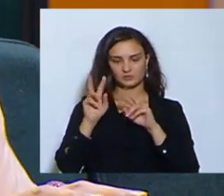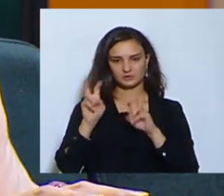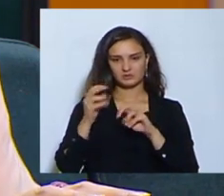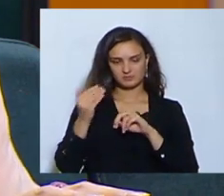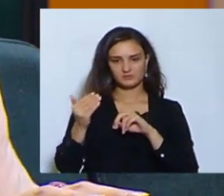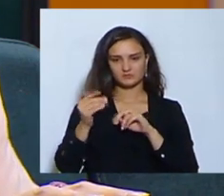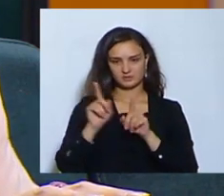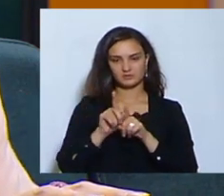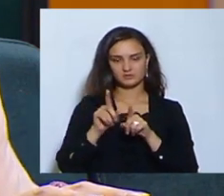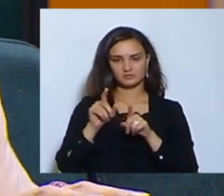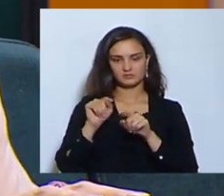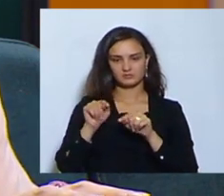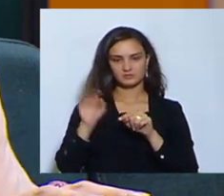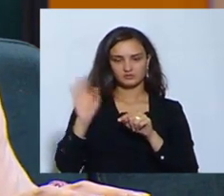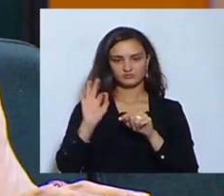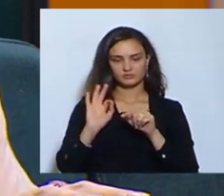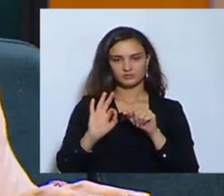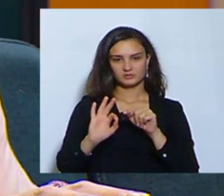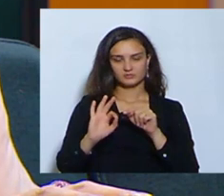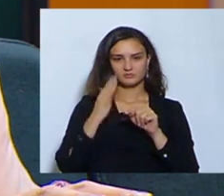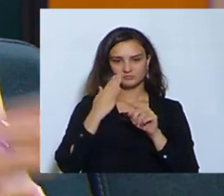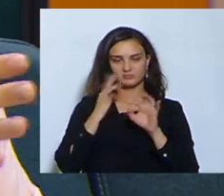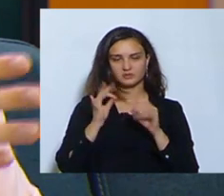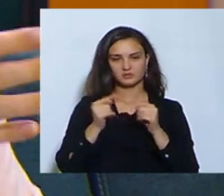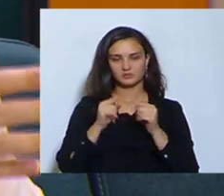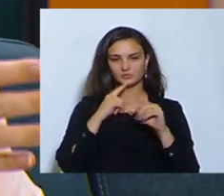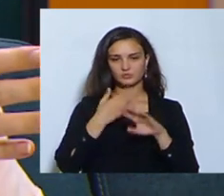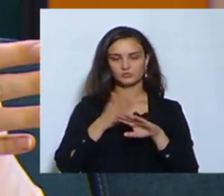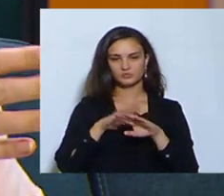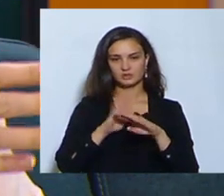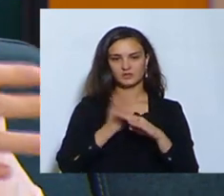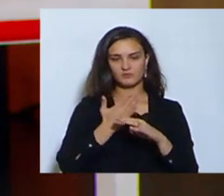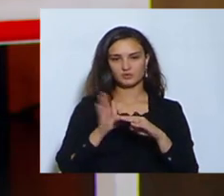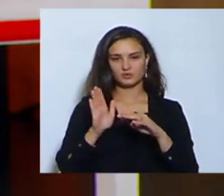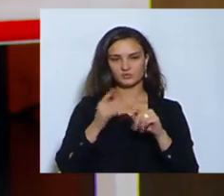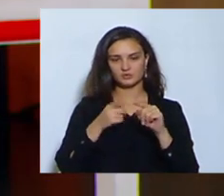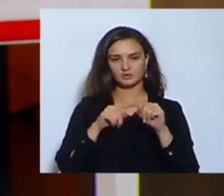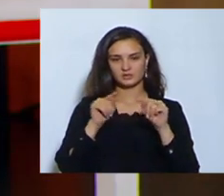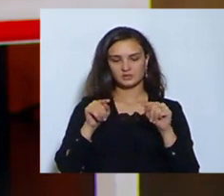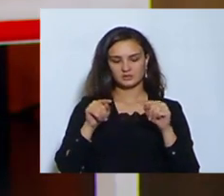თემისთვისაც, ვინაიდან ხშირად მართლაც რთულია გავმიჯნოთ ესე თუ ის